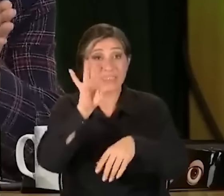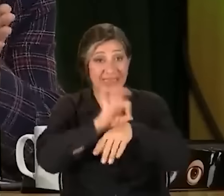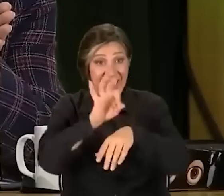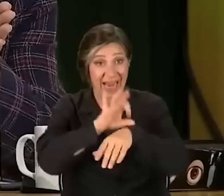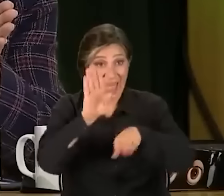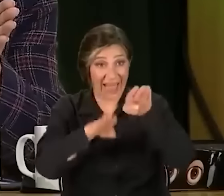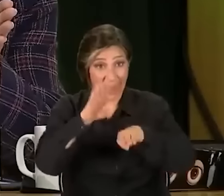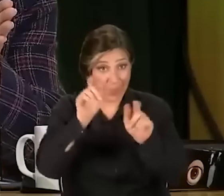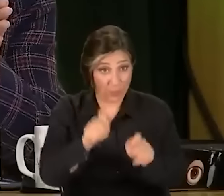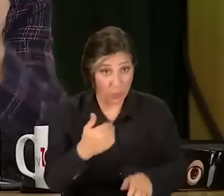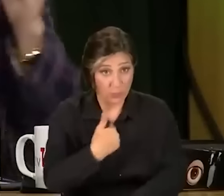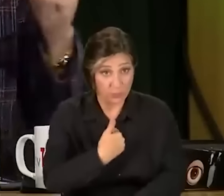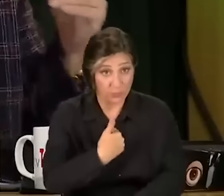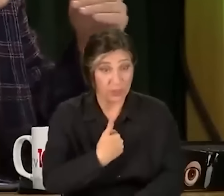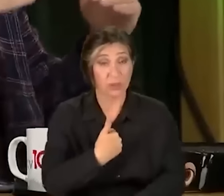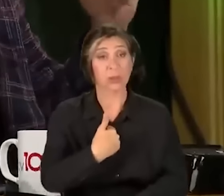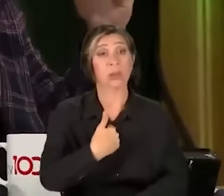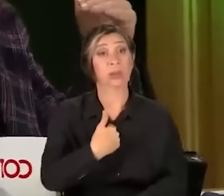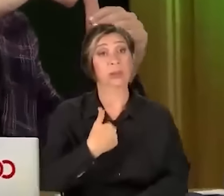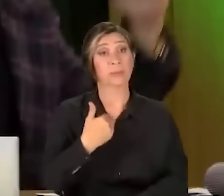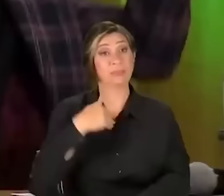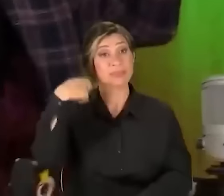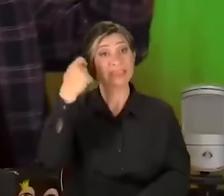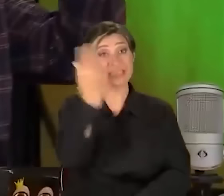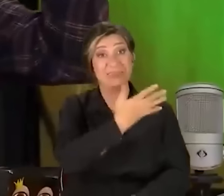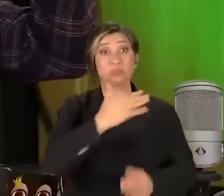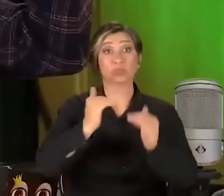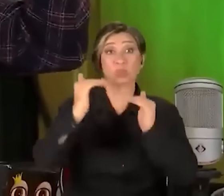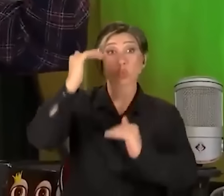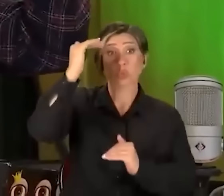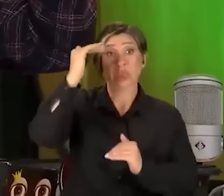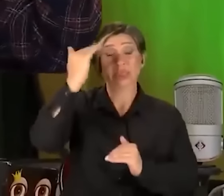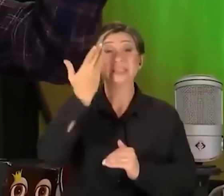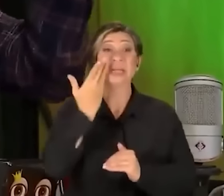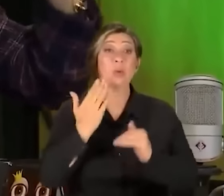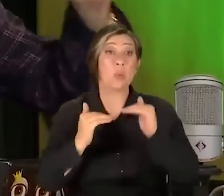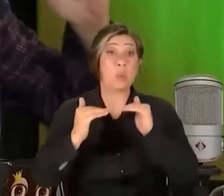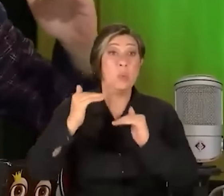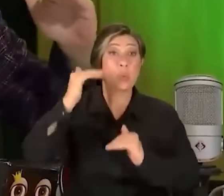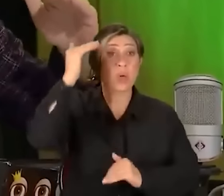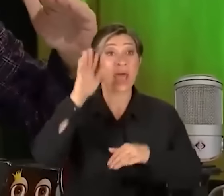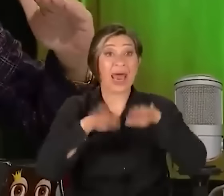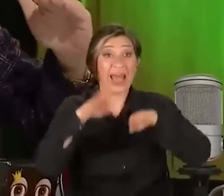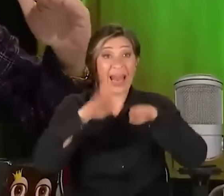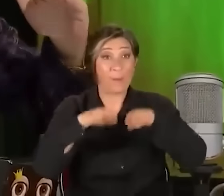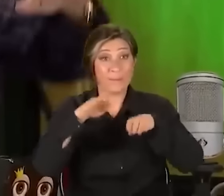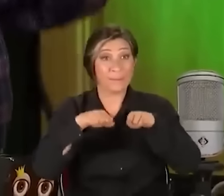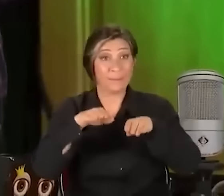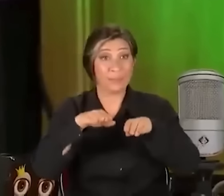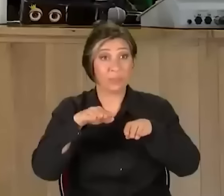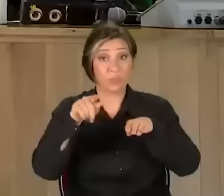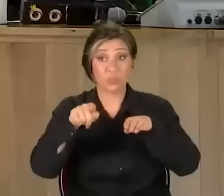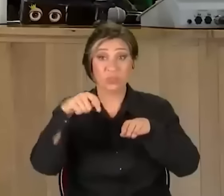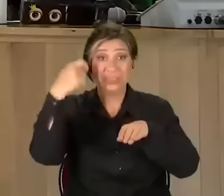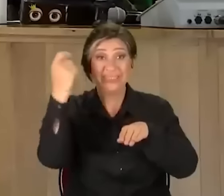reklam kuşağına giriyorum. Ve diyor ki benim dizim çok reyting alıyor. O yüzden reklam. Ve reklam kuşağı da